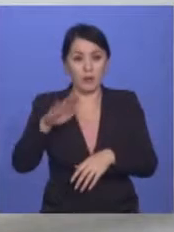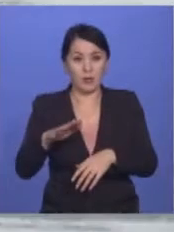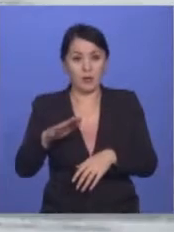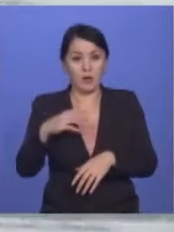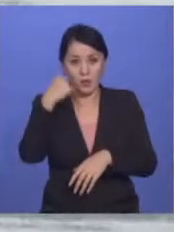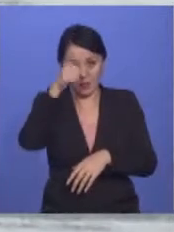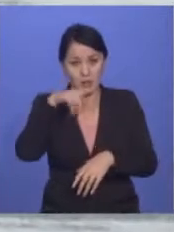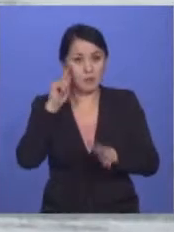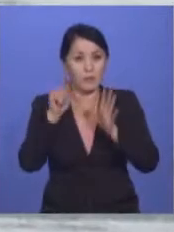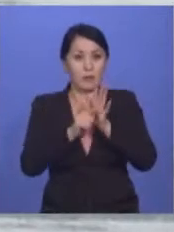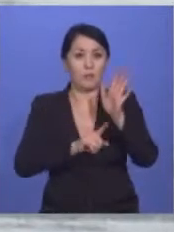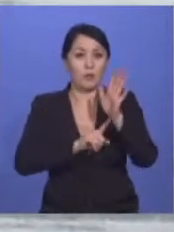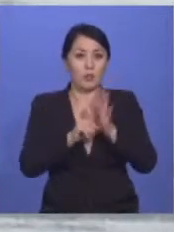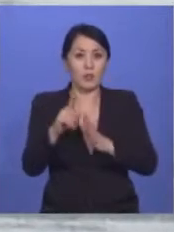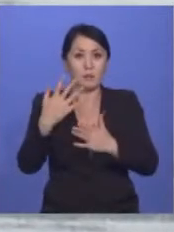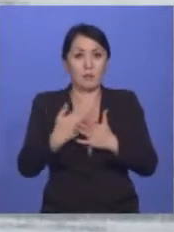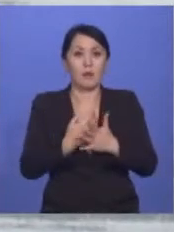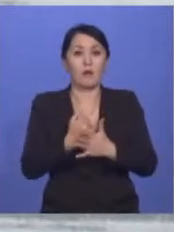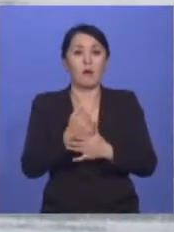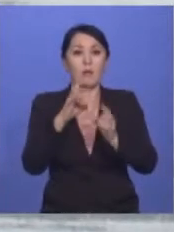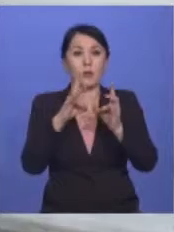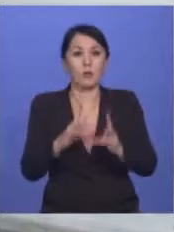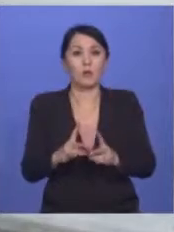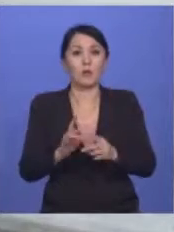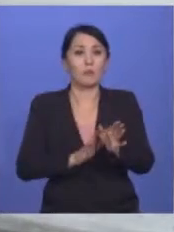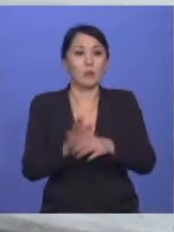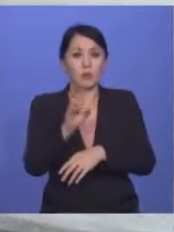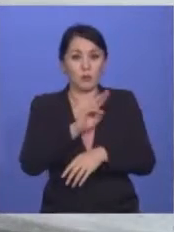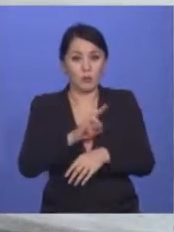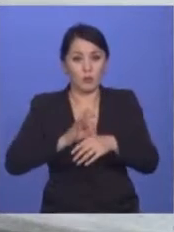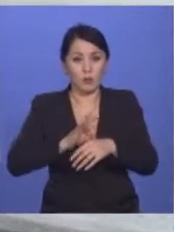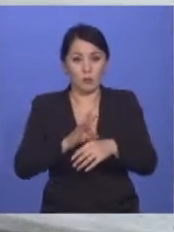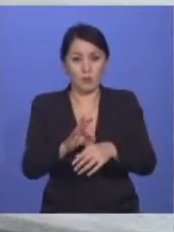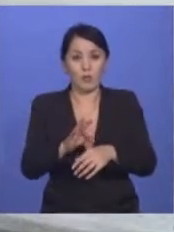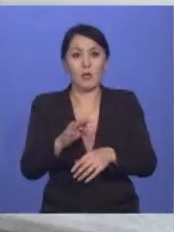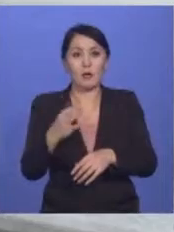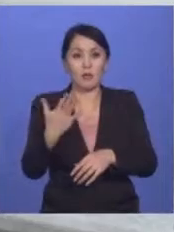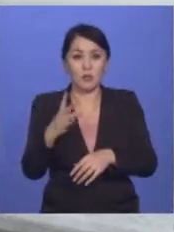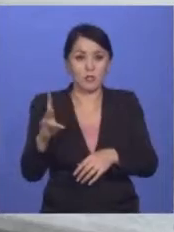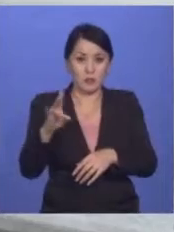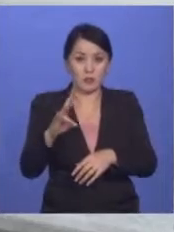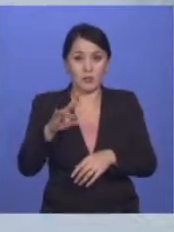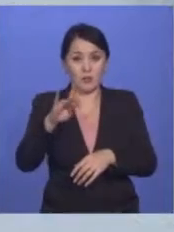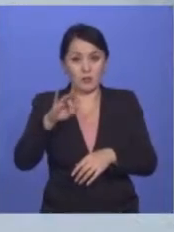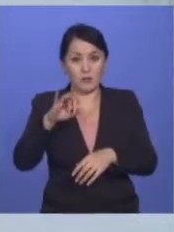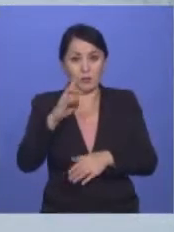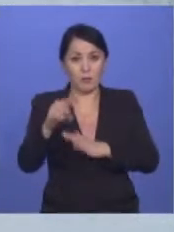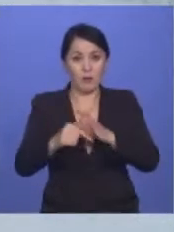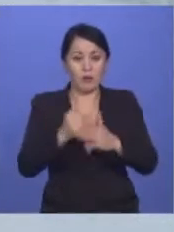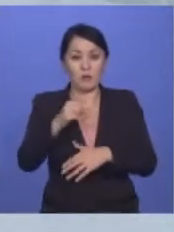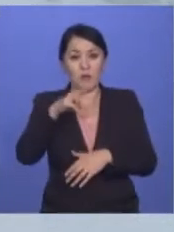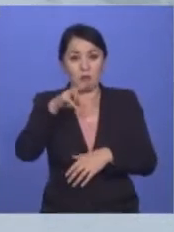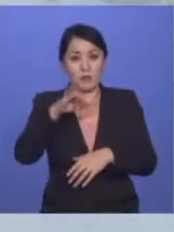бар. Биыл қыс басталмай жатып, құтқарушылар бірқатар апаттық құтқару жұмысын жүргізген. Соның бірі 5 қараша күні Тайынша